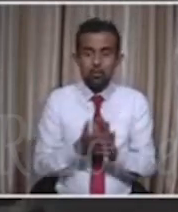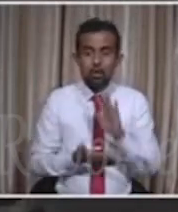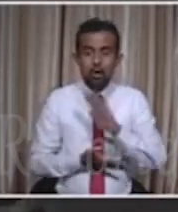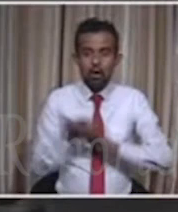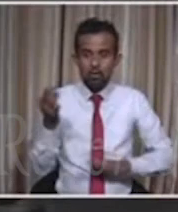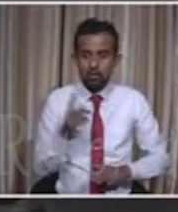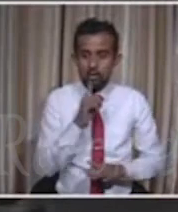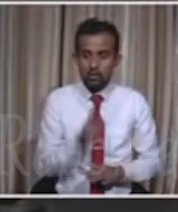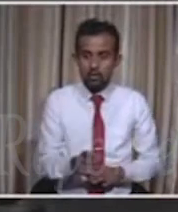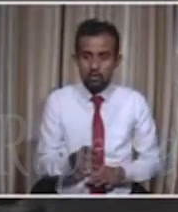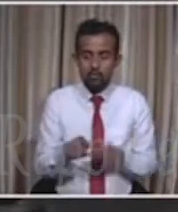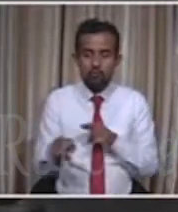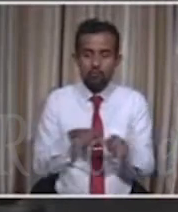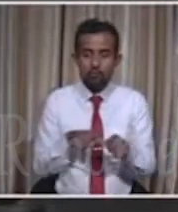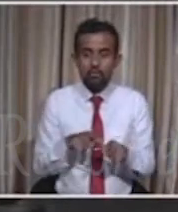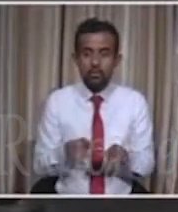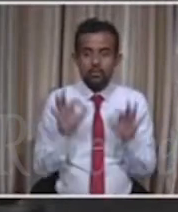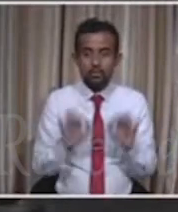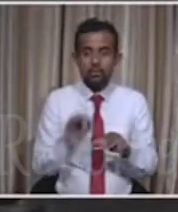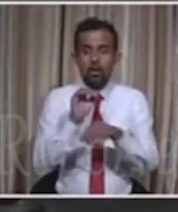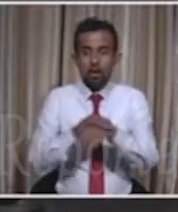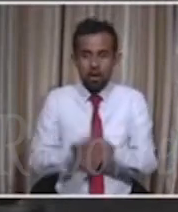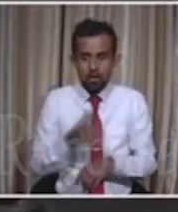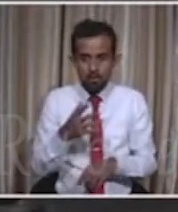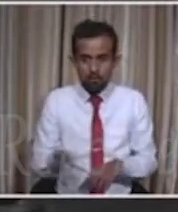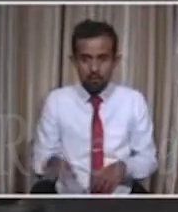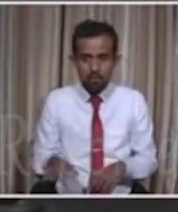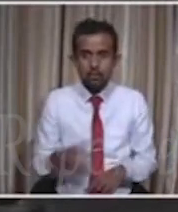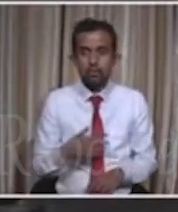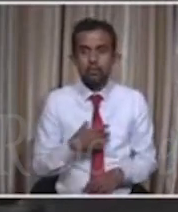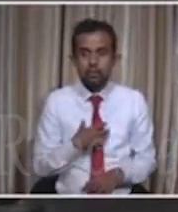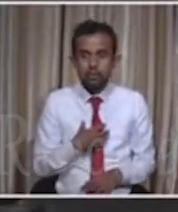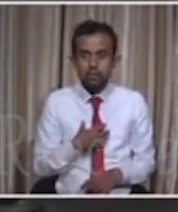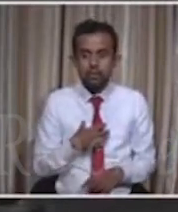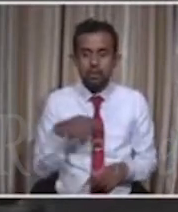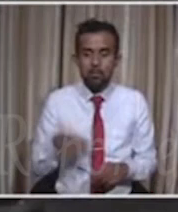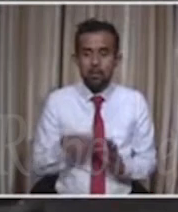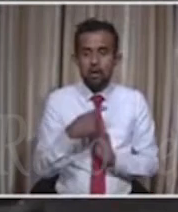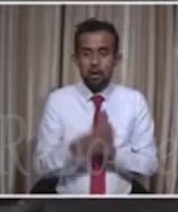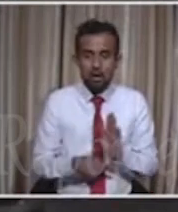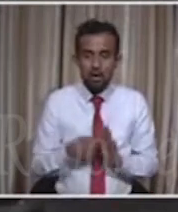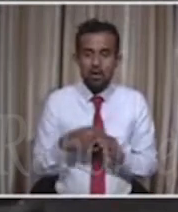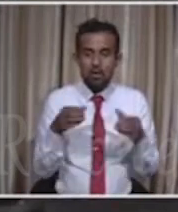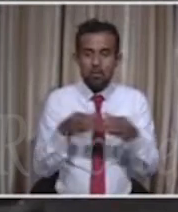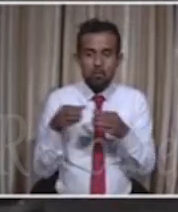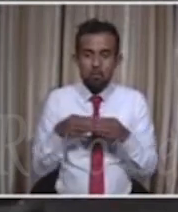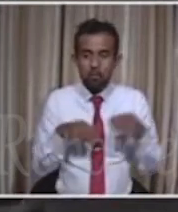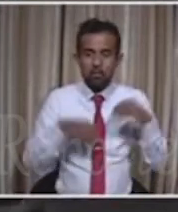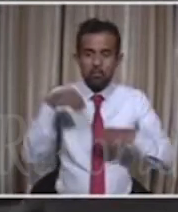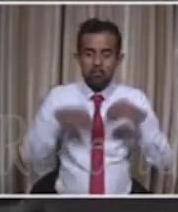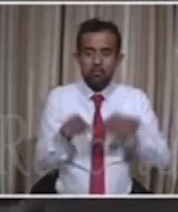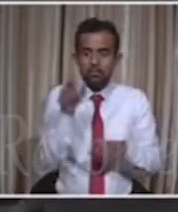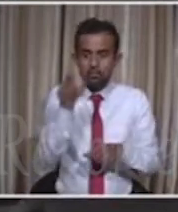විදිහට සලකනවා ඒ වගේම නිවැරදිව අඳුනගෙන තියෙනවා කනගාටුව මේ රටේ පක්ෂ